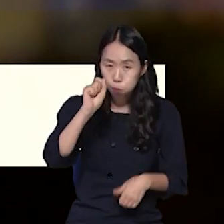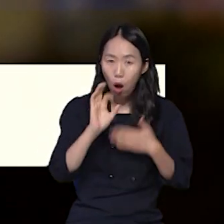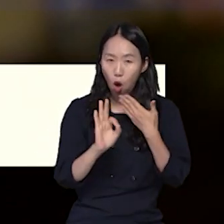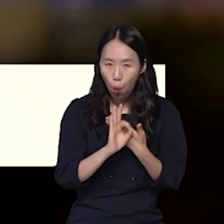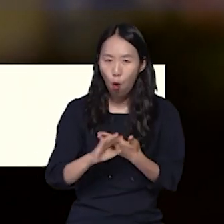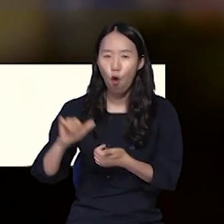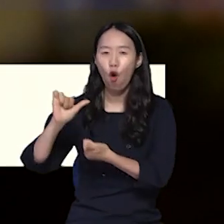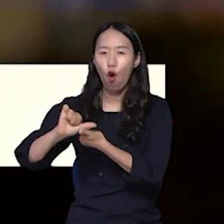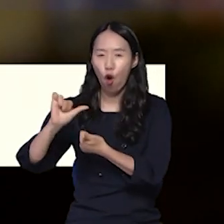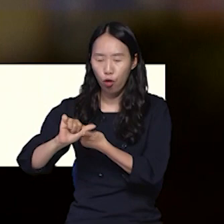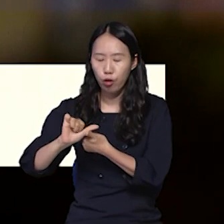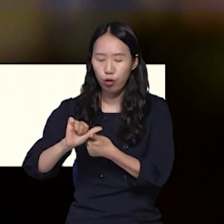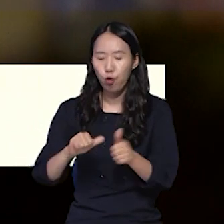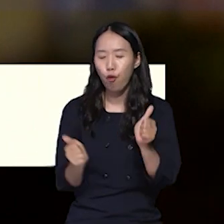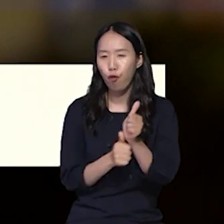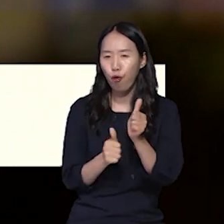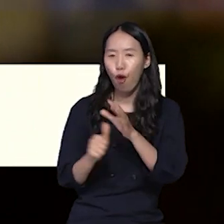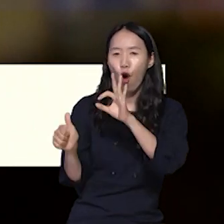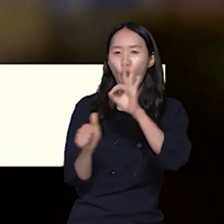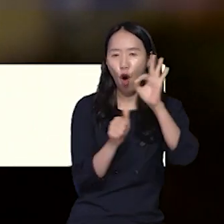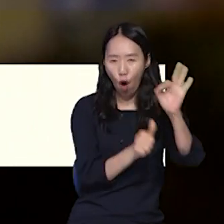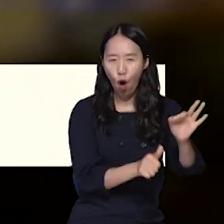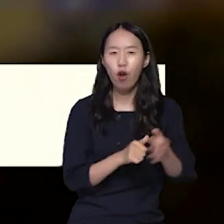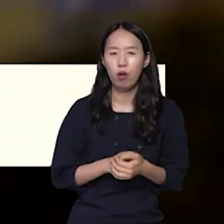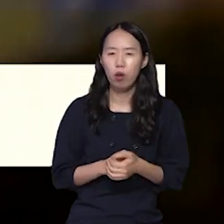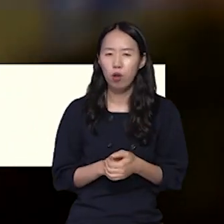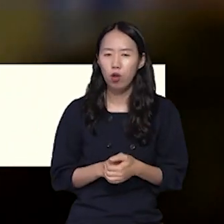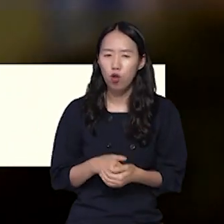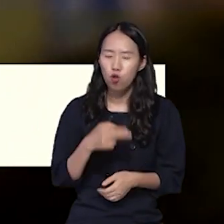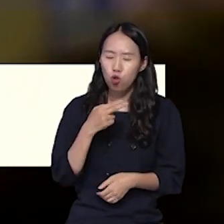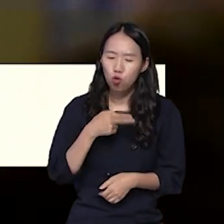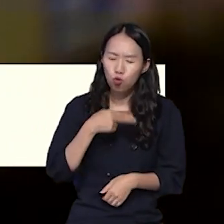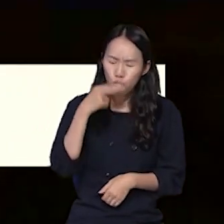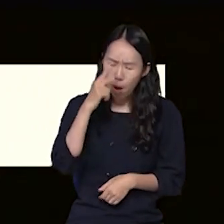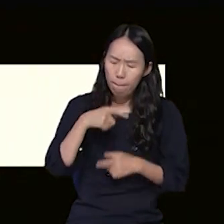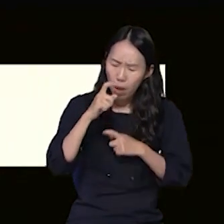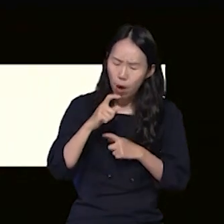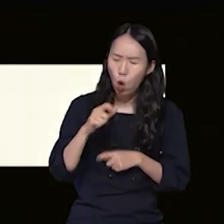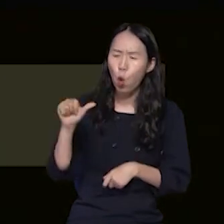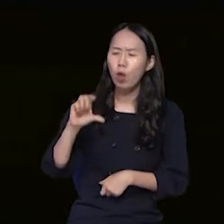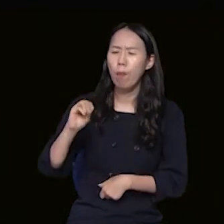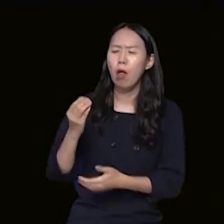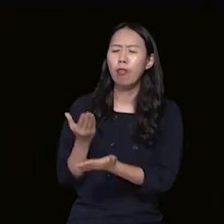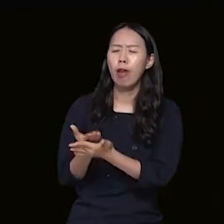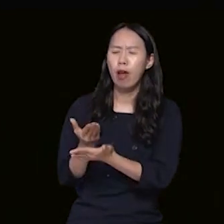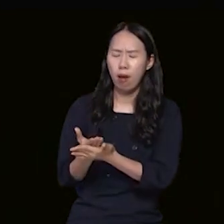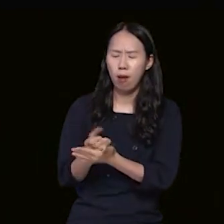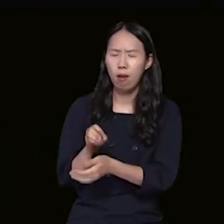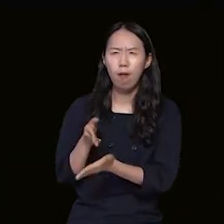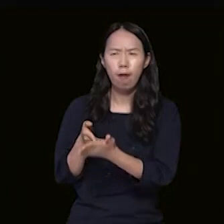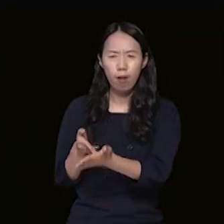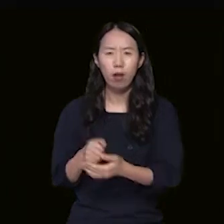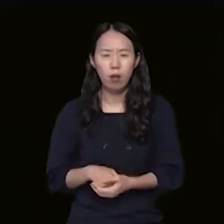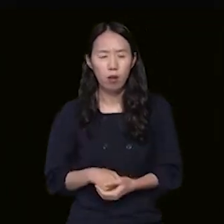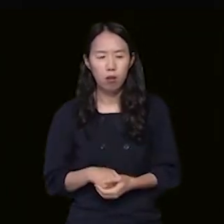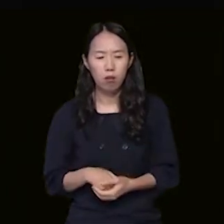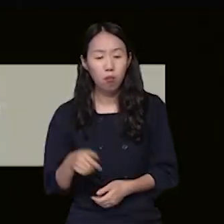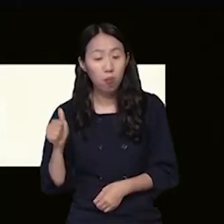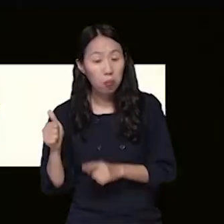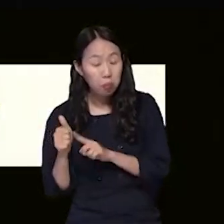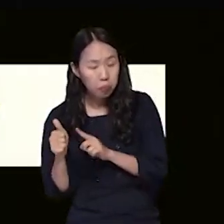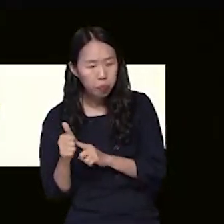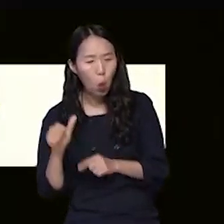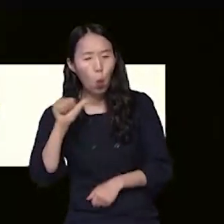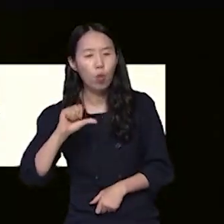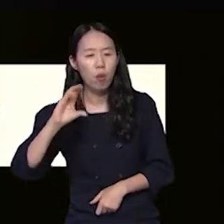먹다 보니까 그냥 좀 먹다가 형님 한 5천만 원만 좀 빌려주시라고 하더라고요. 제보자는 지난해 7월 A 의원에게 5천만